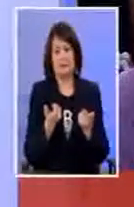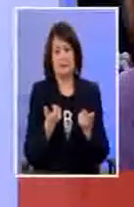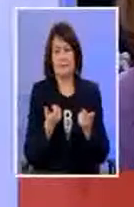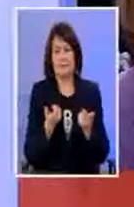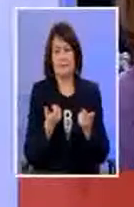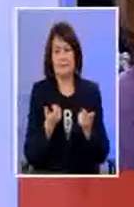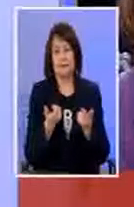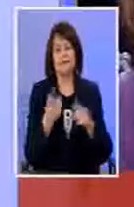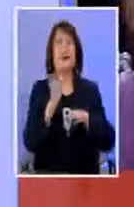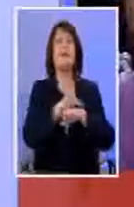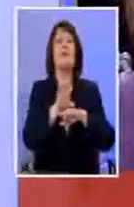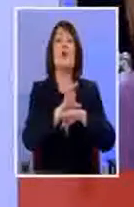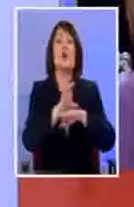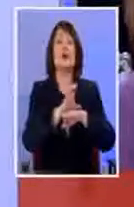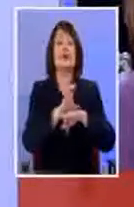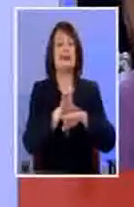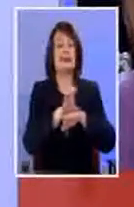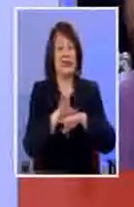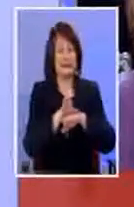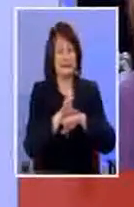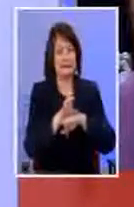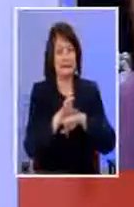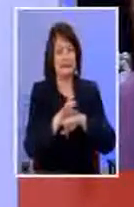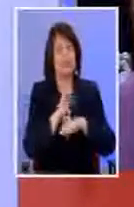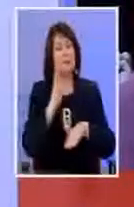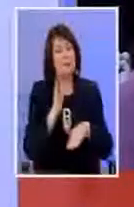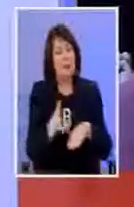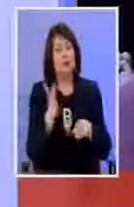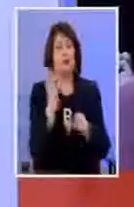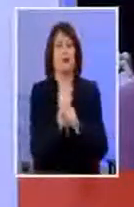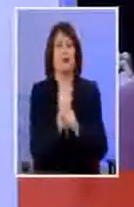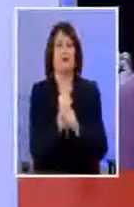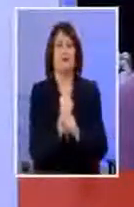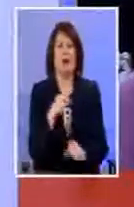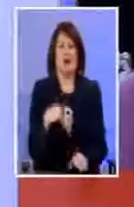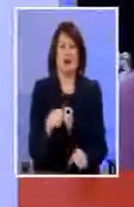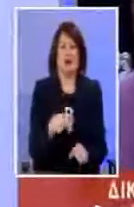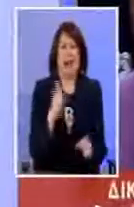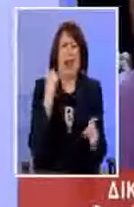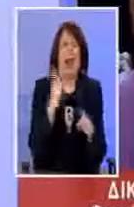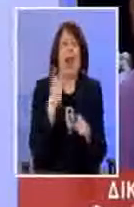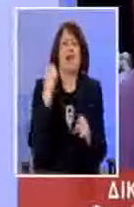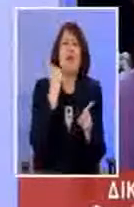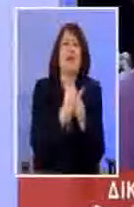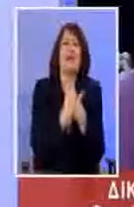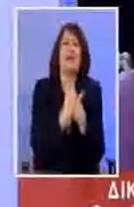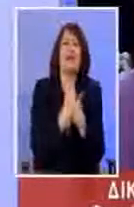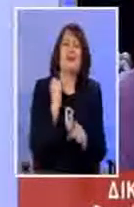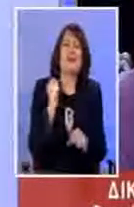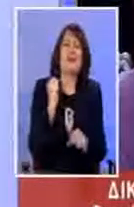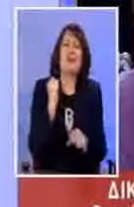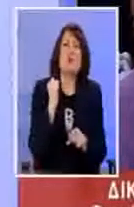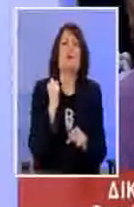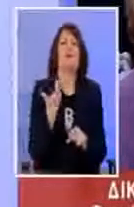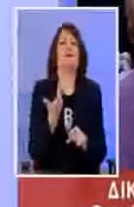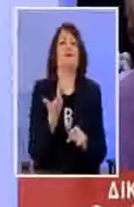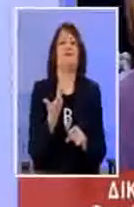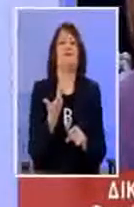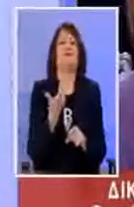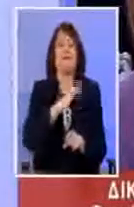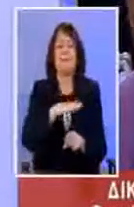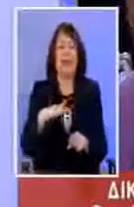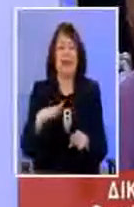τους ηλεκτρονικούς υπολογιστές, πλέον είναι κατορθωτό, είναι αστειότητα αυτό για τους ειδικούς της τεχνολογίας, παιδικά πράγματα, το να μεταφέρουν